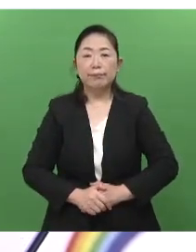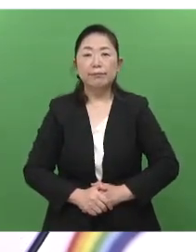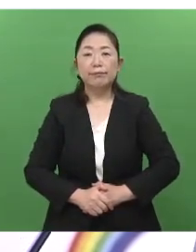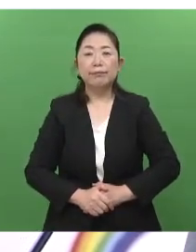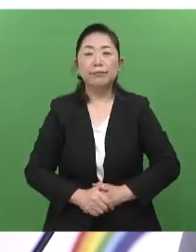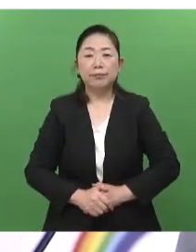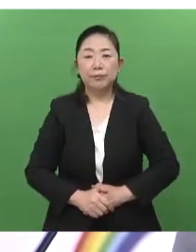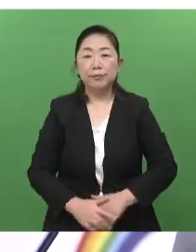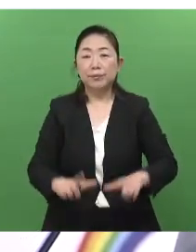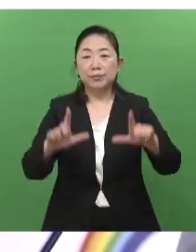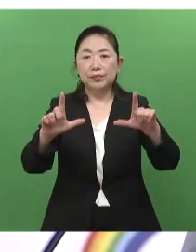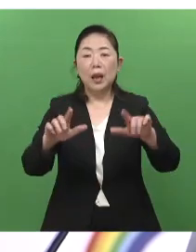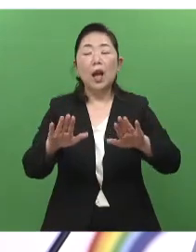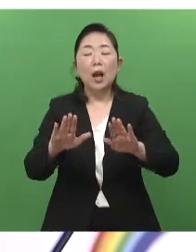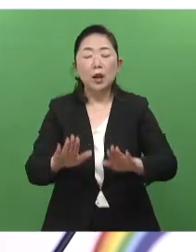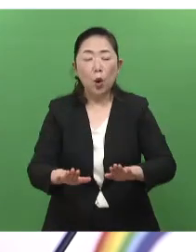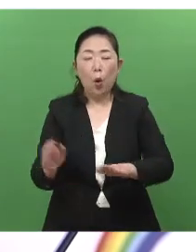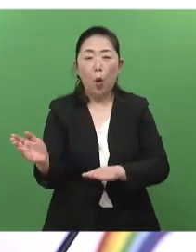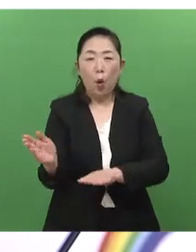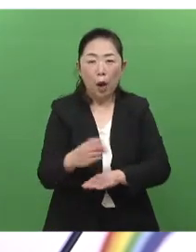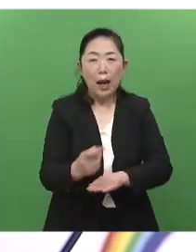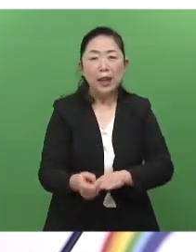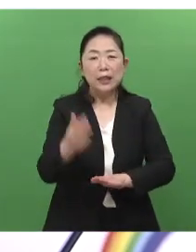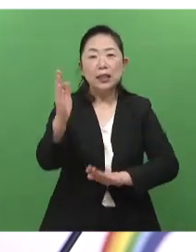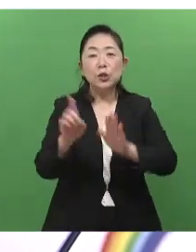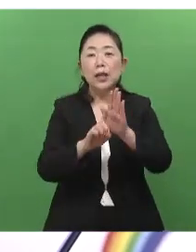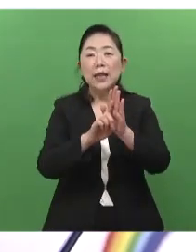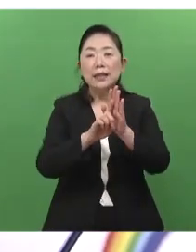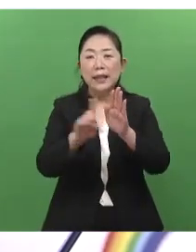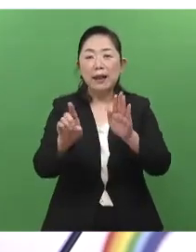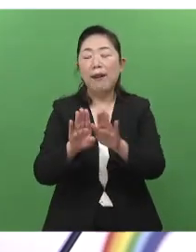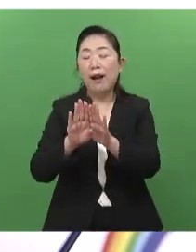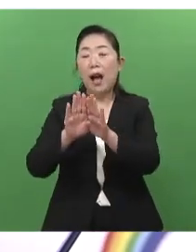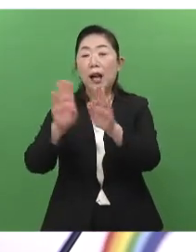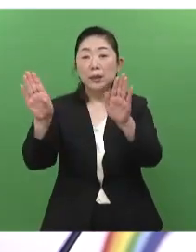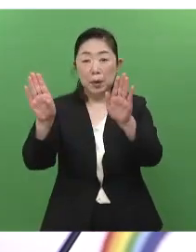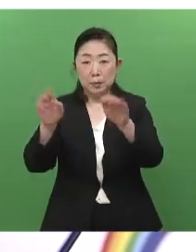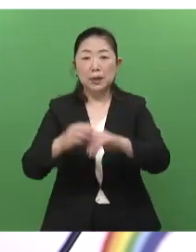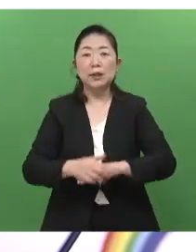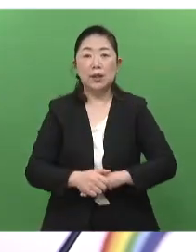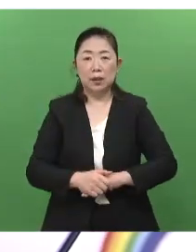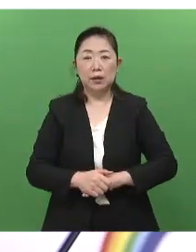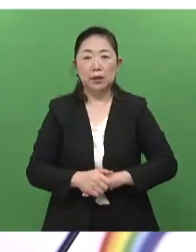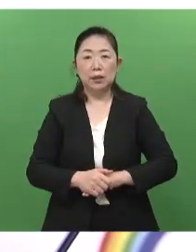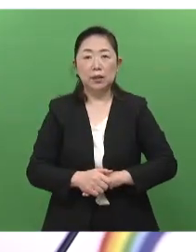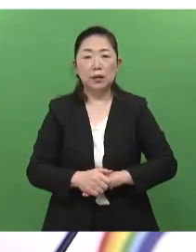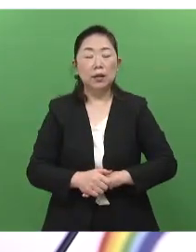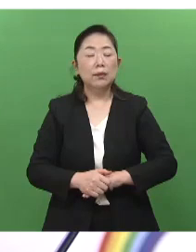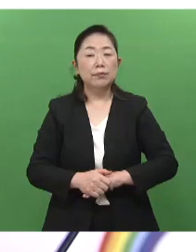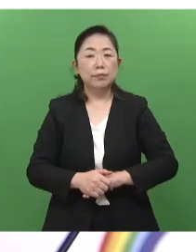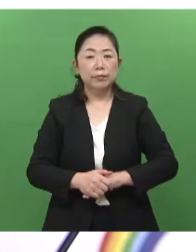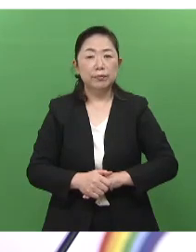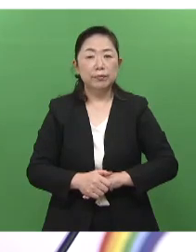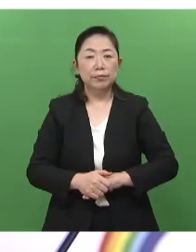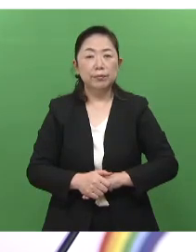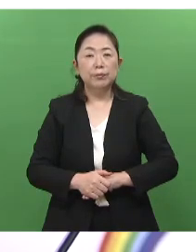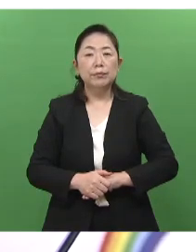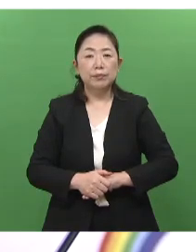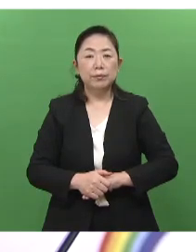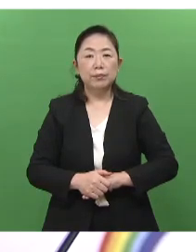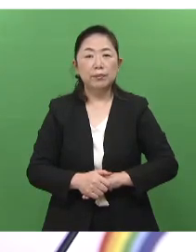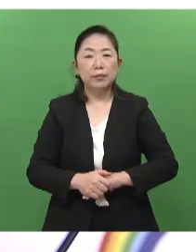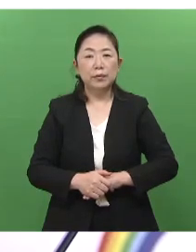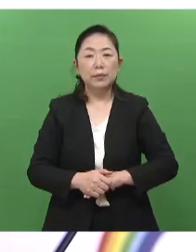今日から緊急事態宣言が始まりました。そして、先ほど申し上げましたように、営業時